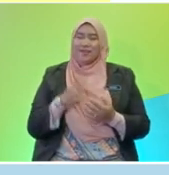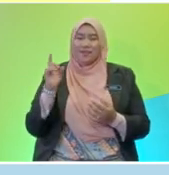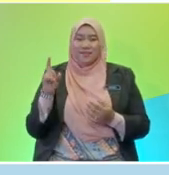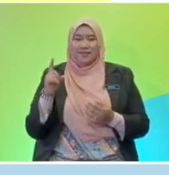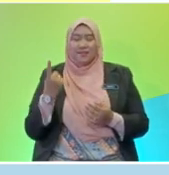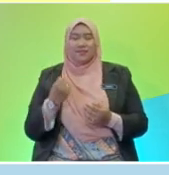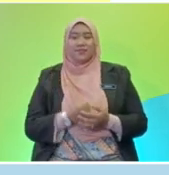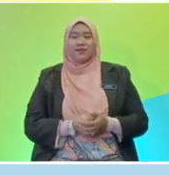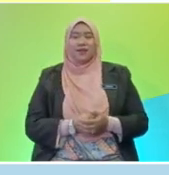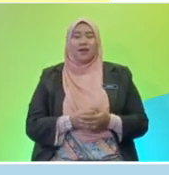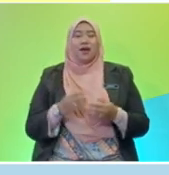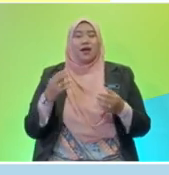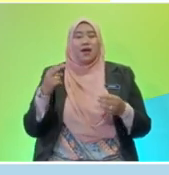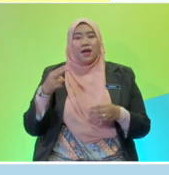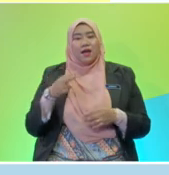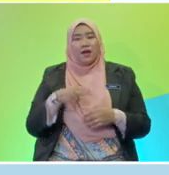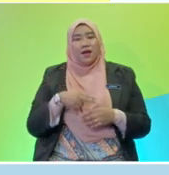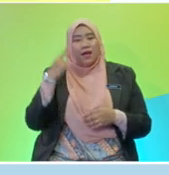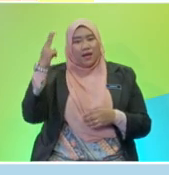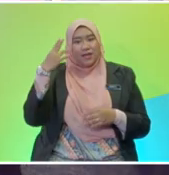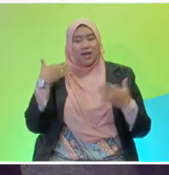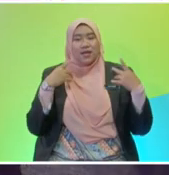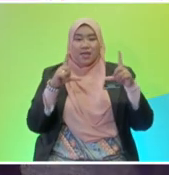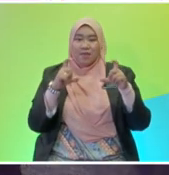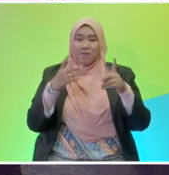Ada apa hadiah ada camera baru oke